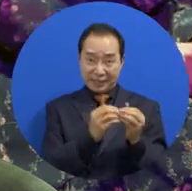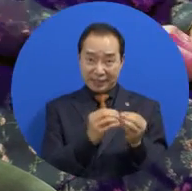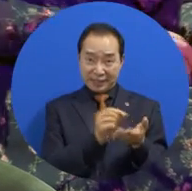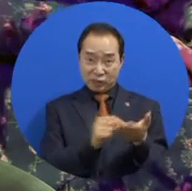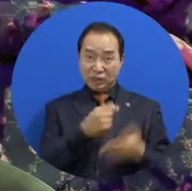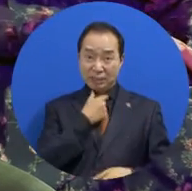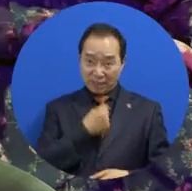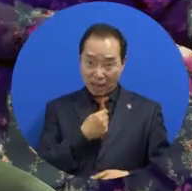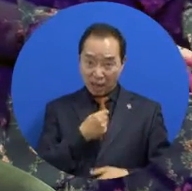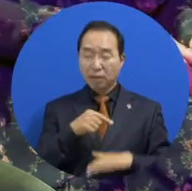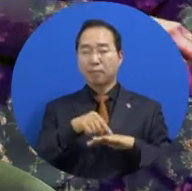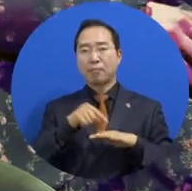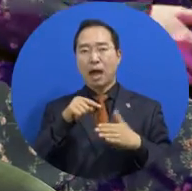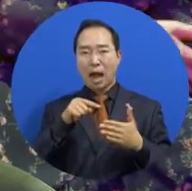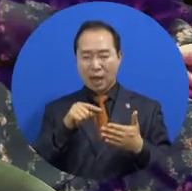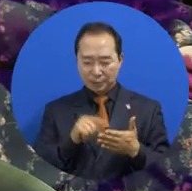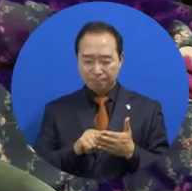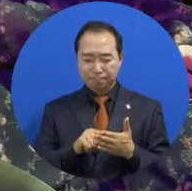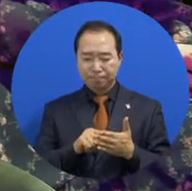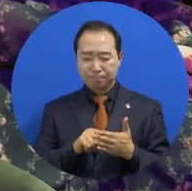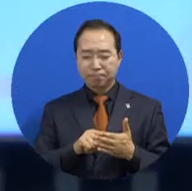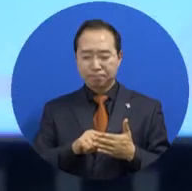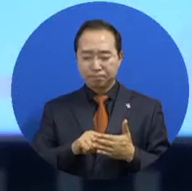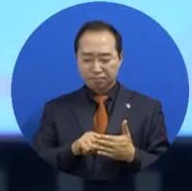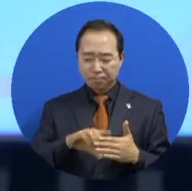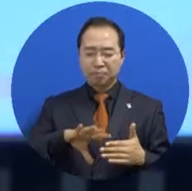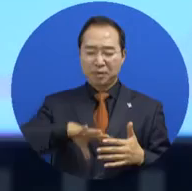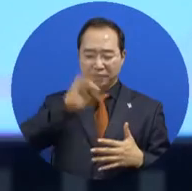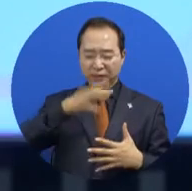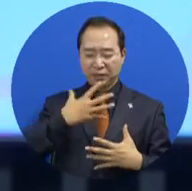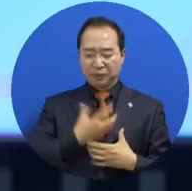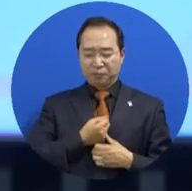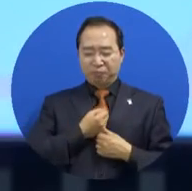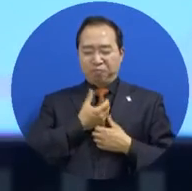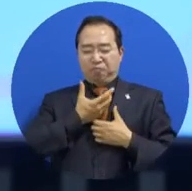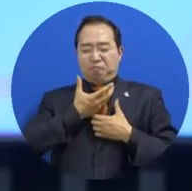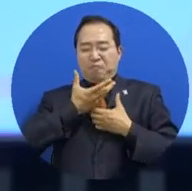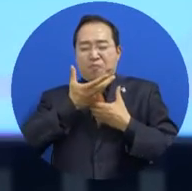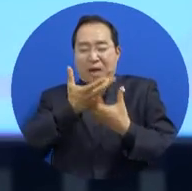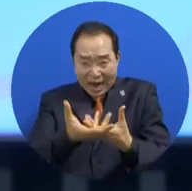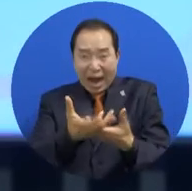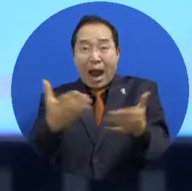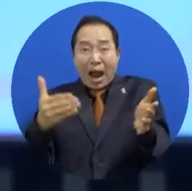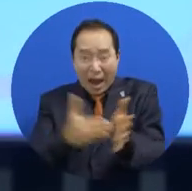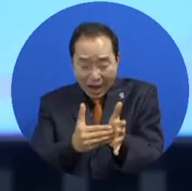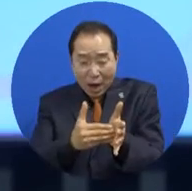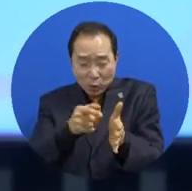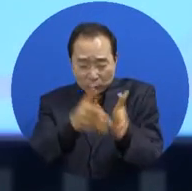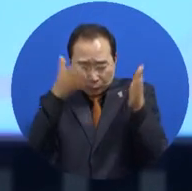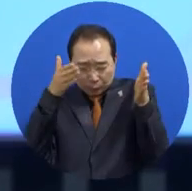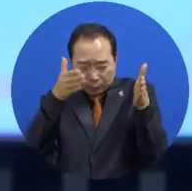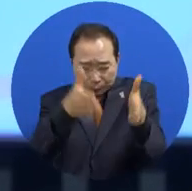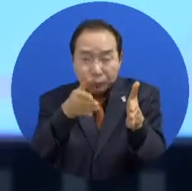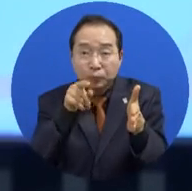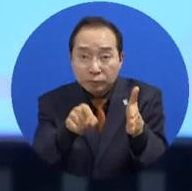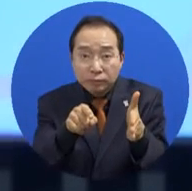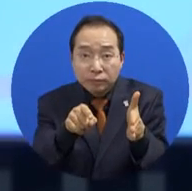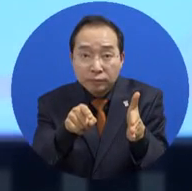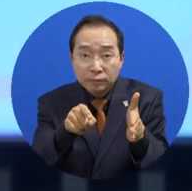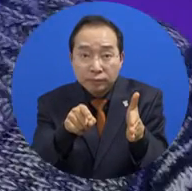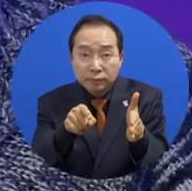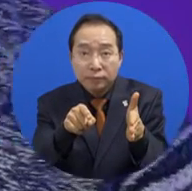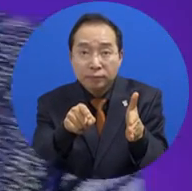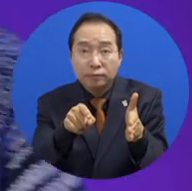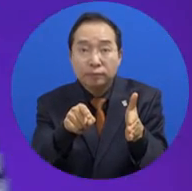쓰고 싶다고 하는 마음을 이끌어내서 받아들이는 거, 그리고 거기에 그냥 집중하는